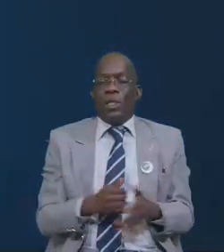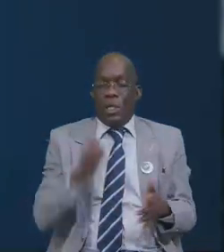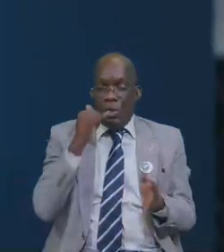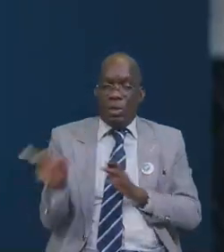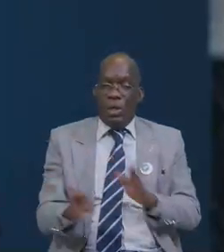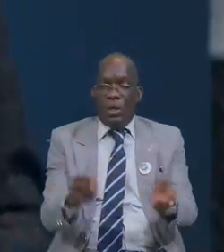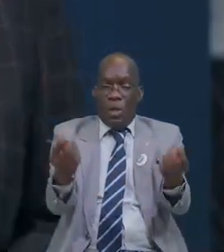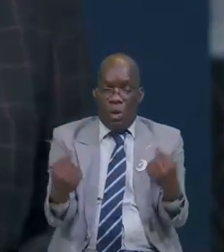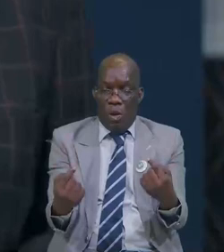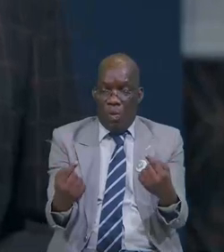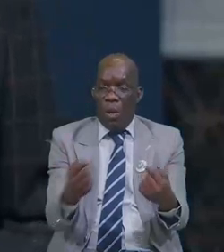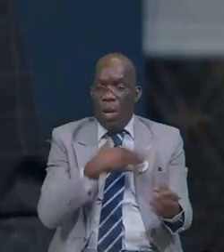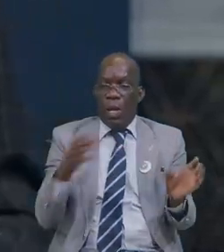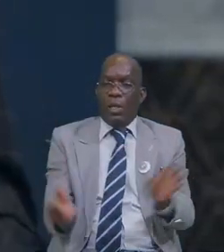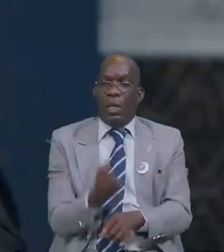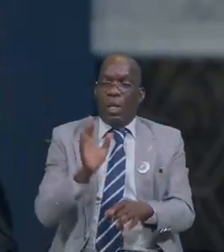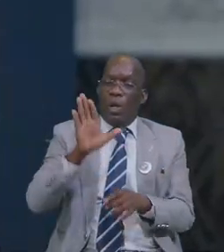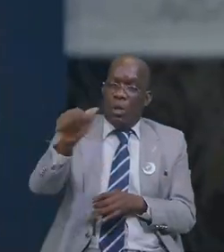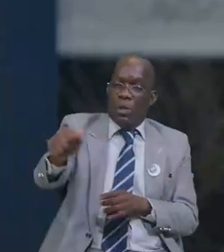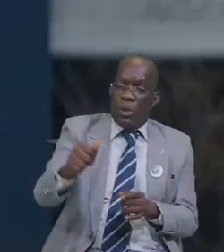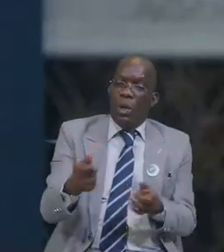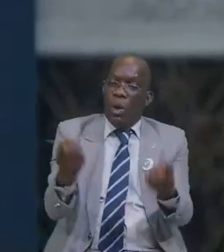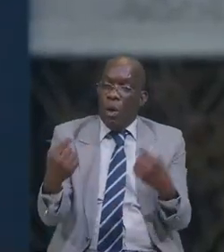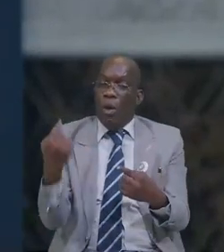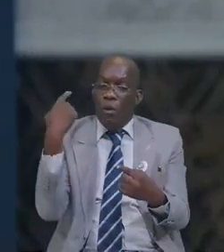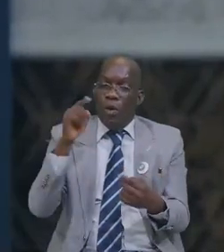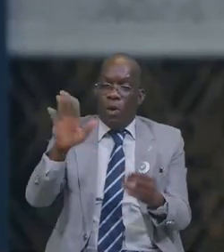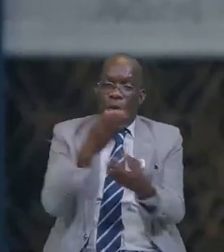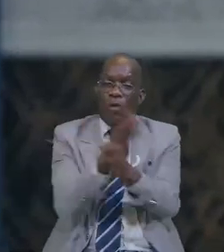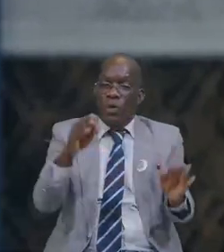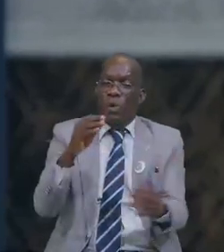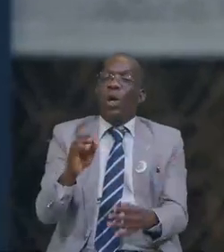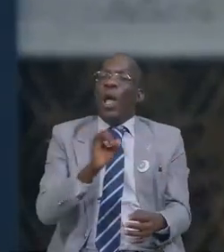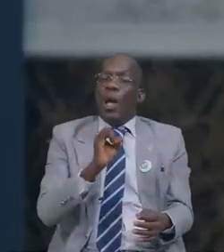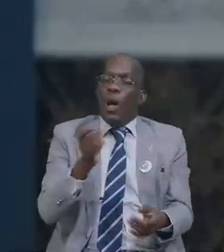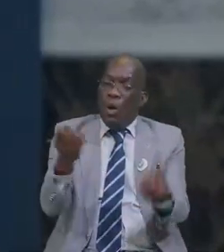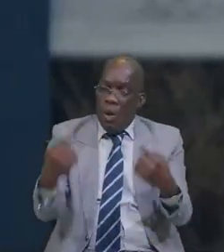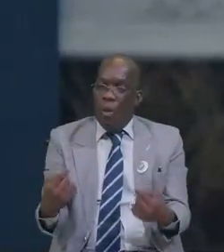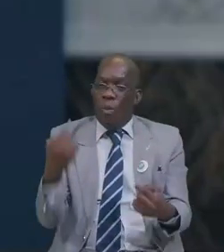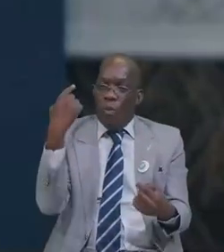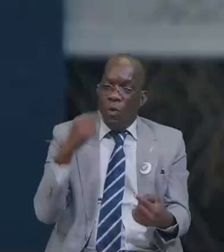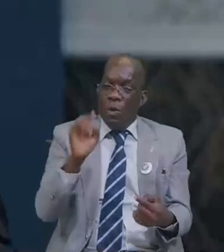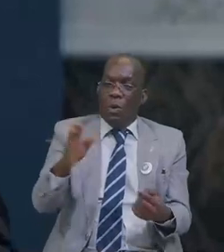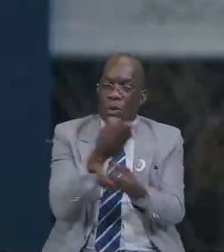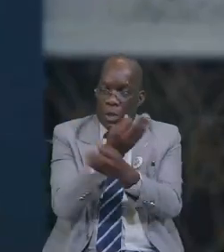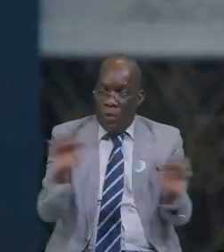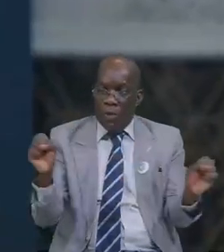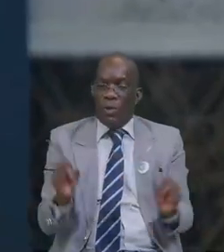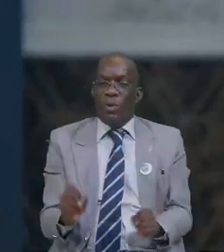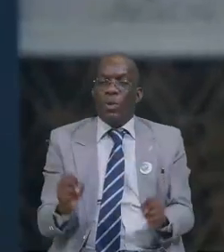c'est disponible, viens prendre pour toi. J'ai dit, viens prendre pour toi ta libération. J'ai dit, viens pour ton